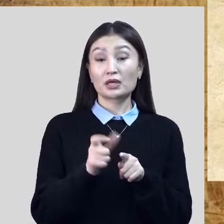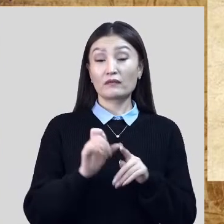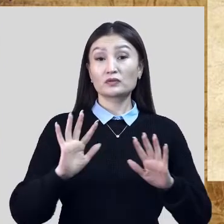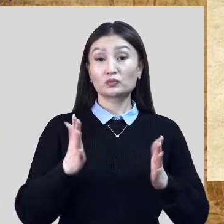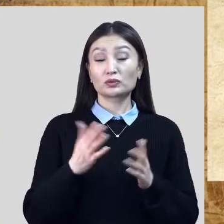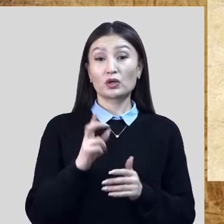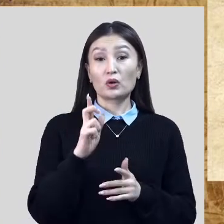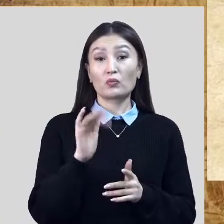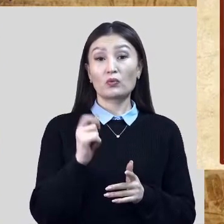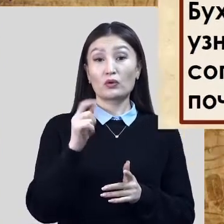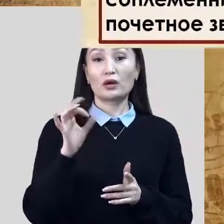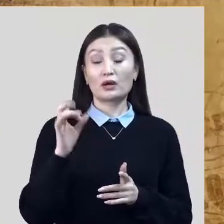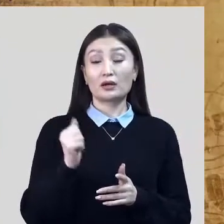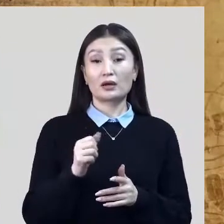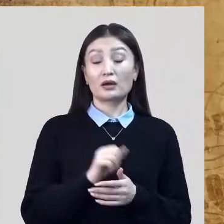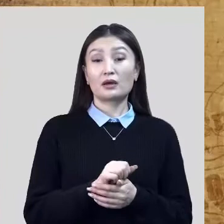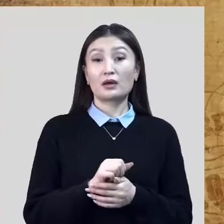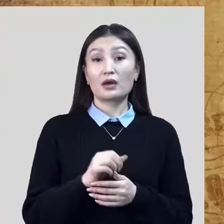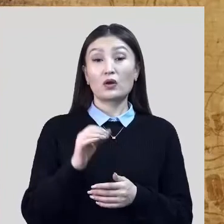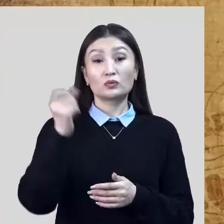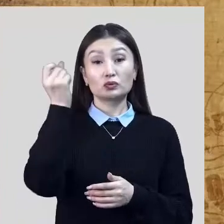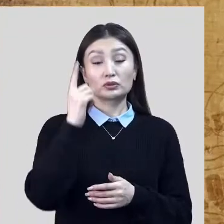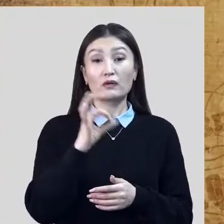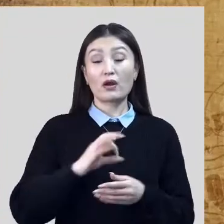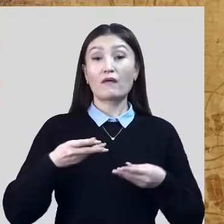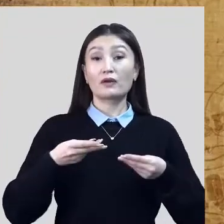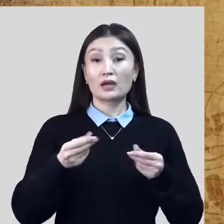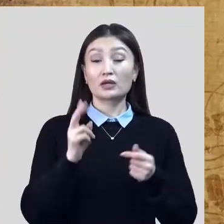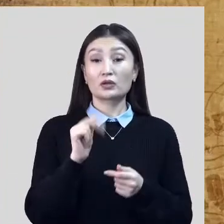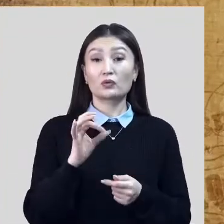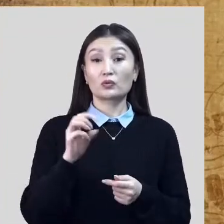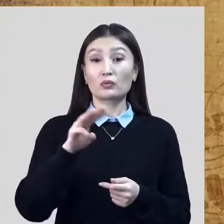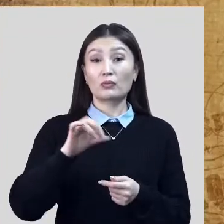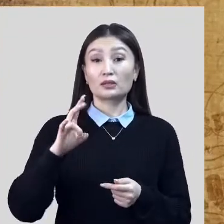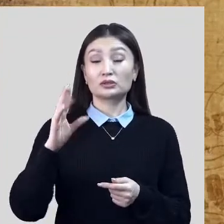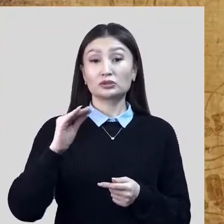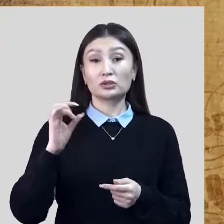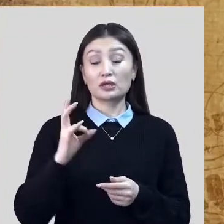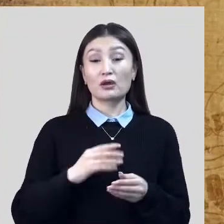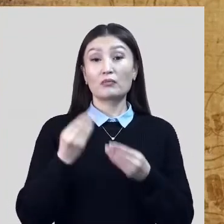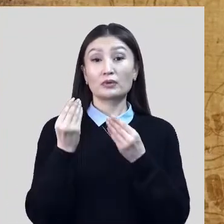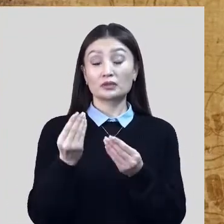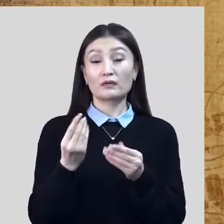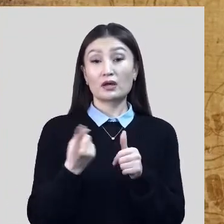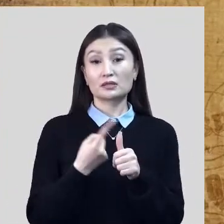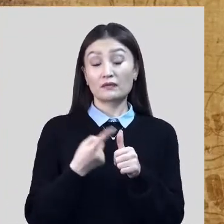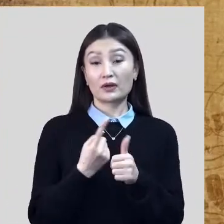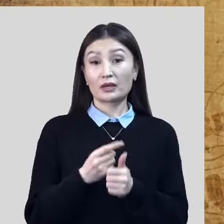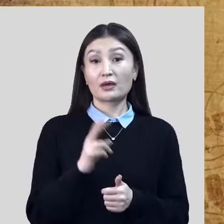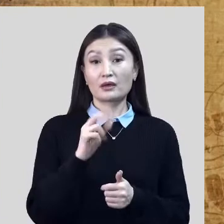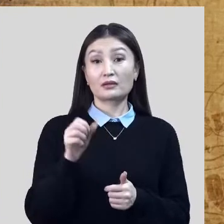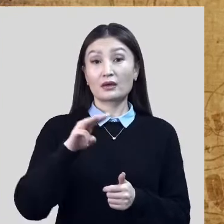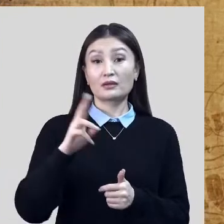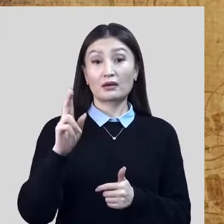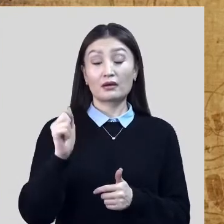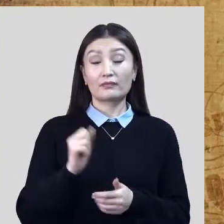случая бухарский эмир Музафар, узнав о влиянии Курманджан на соплеменников, присвоил ей почетное звание